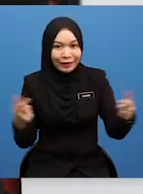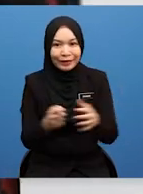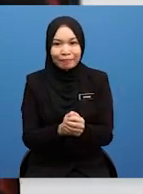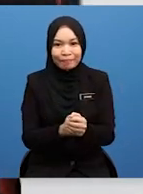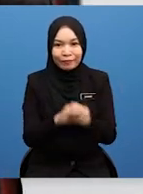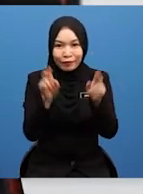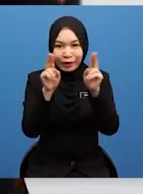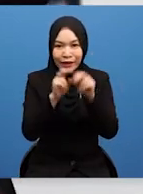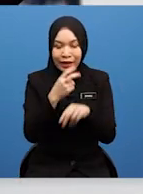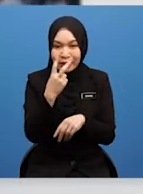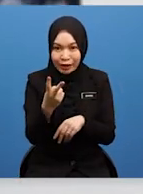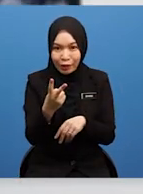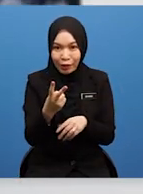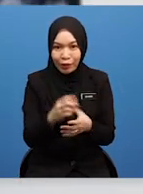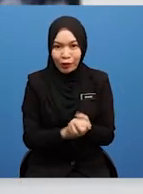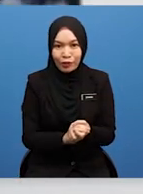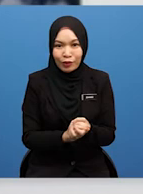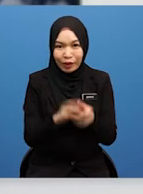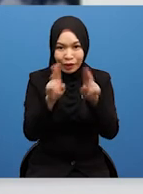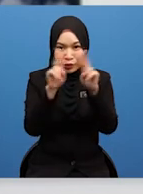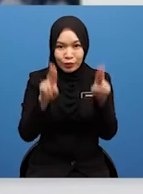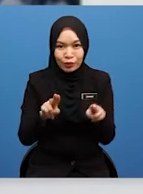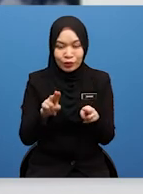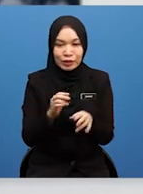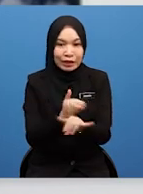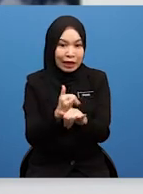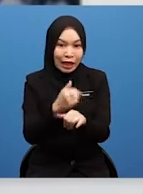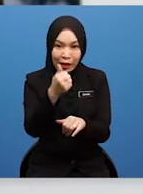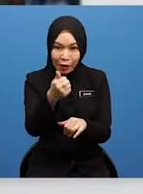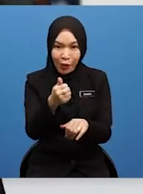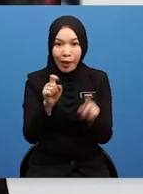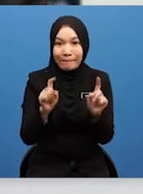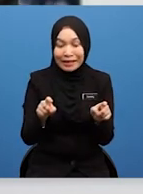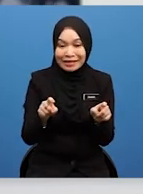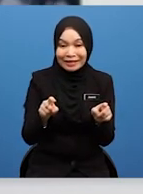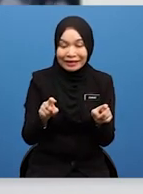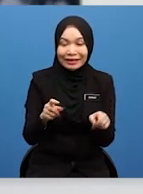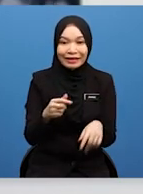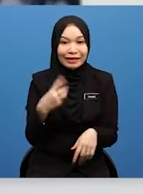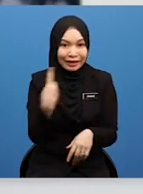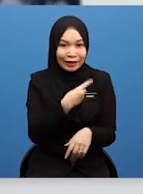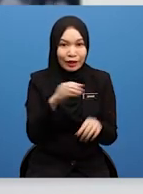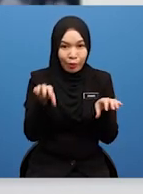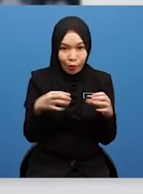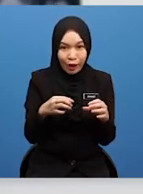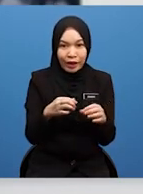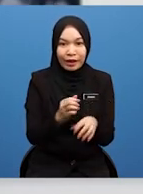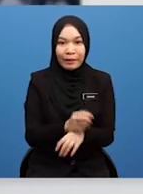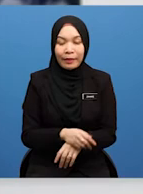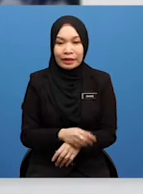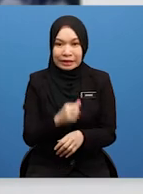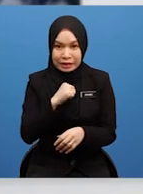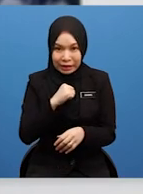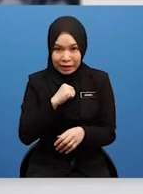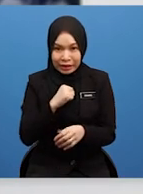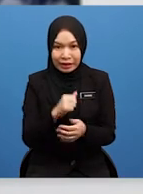kita sebagai pelukis harus menilai sendiri karya kita sebagaimana rupa Sebenarnya ya dana satu elemen itu selain